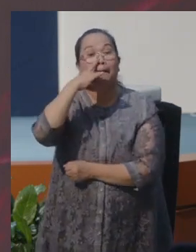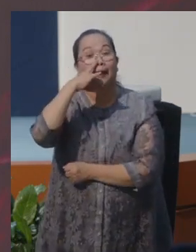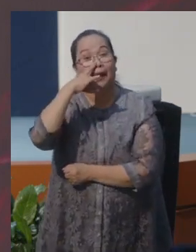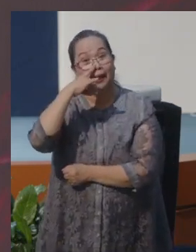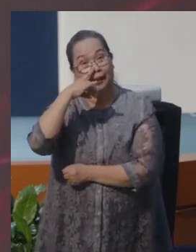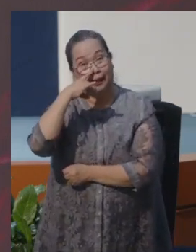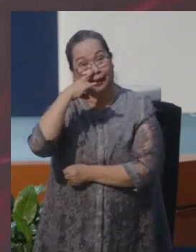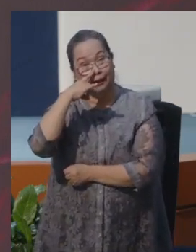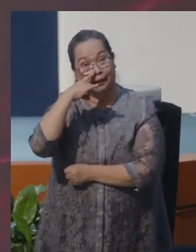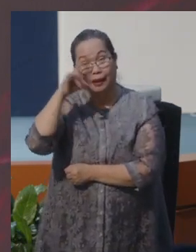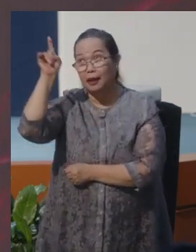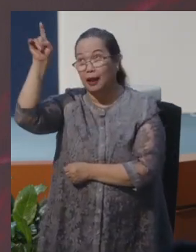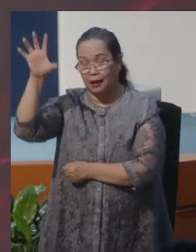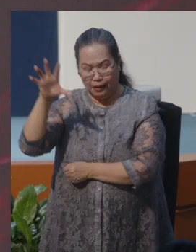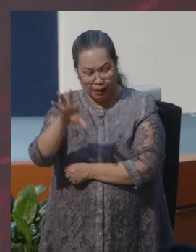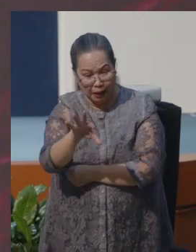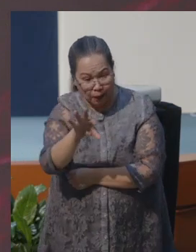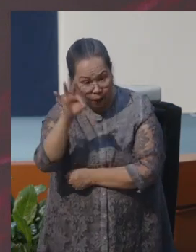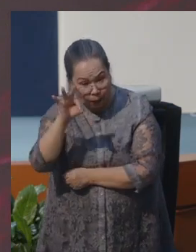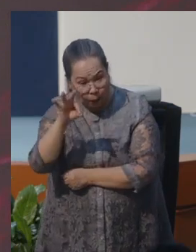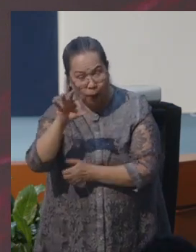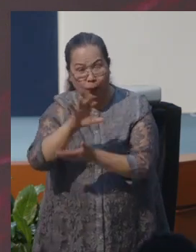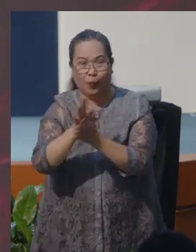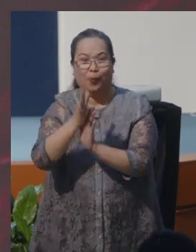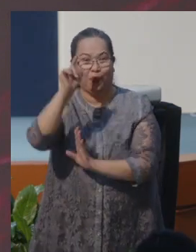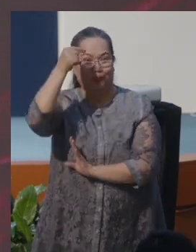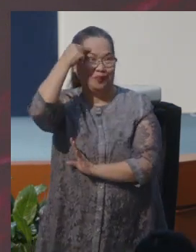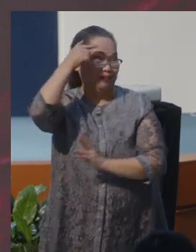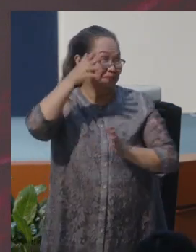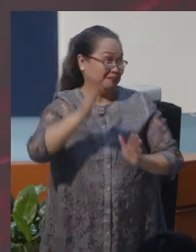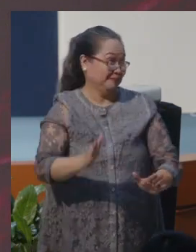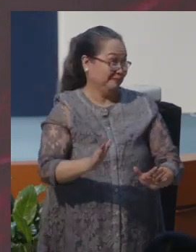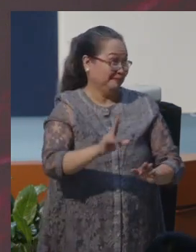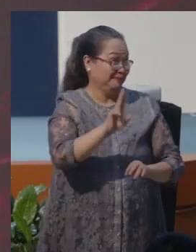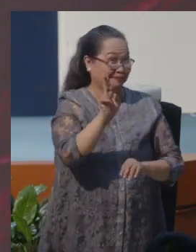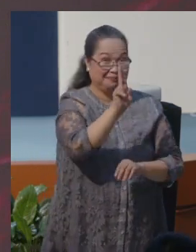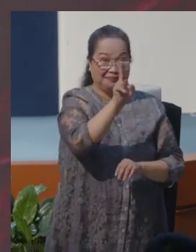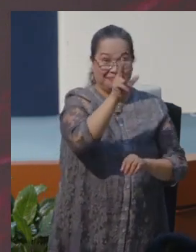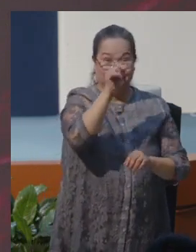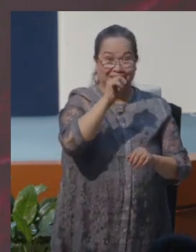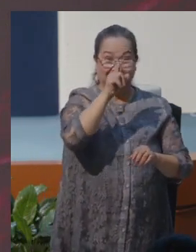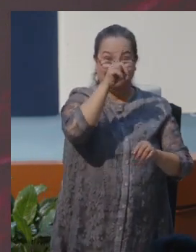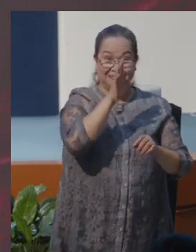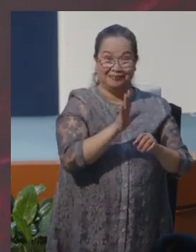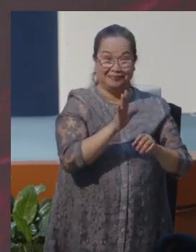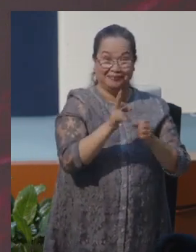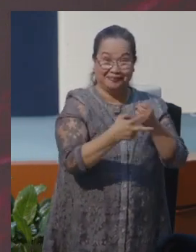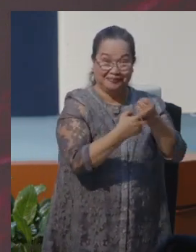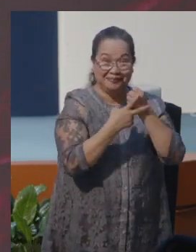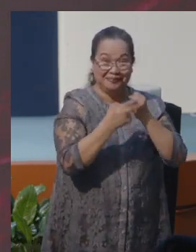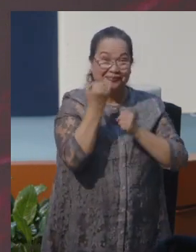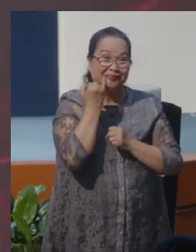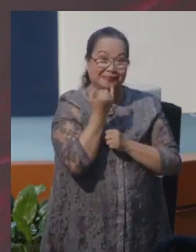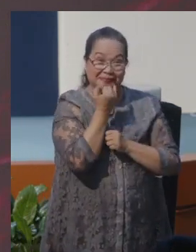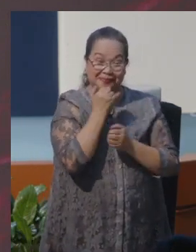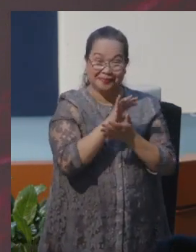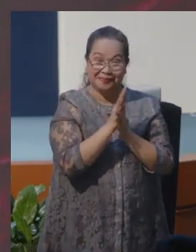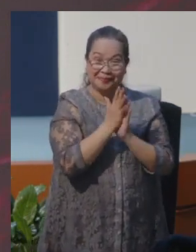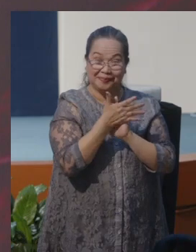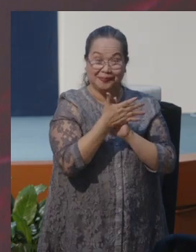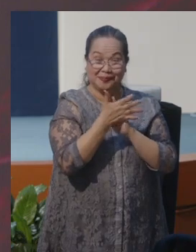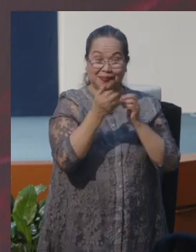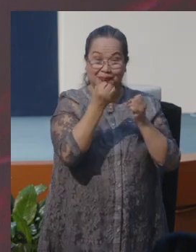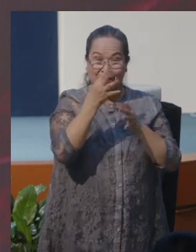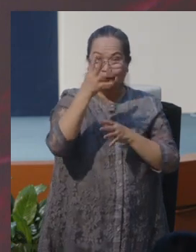in God's providence to be the prime minister, and was used by God to preserve his people. After